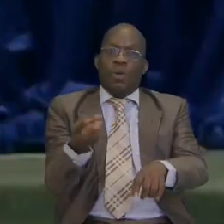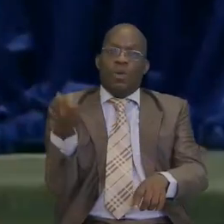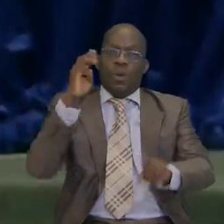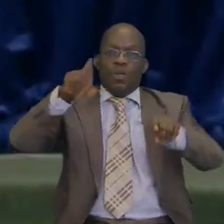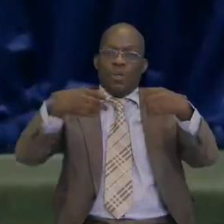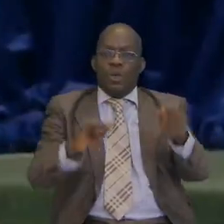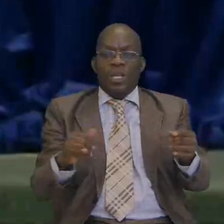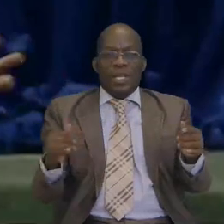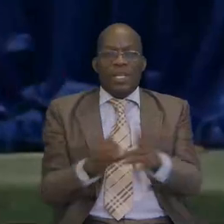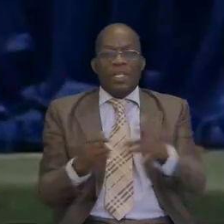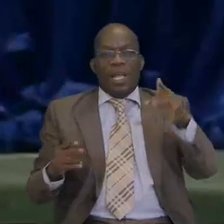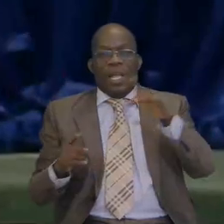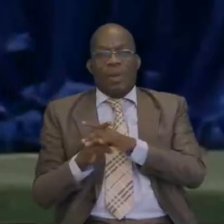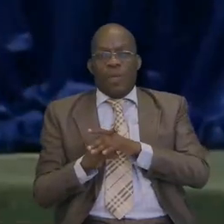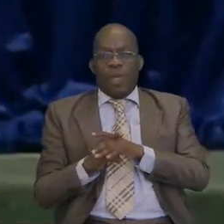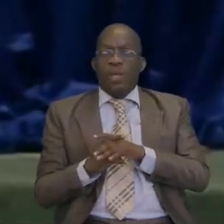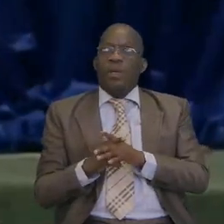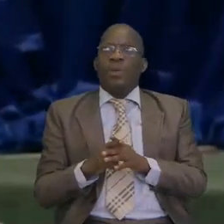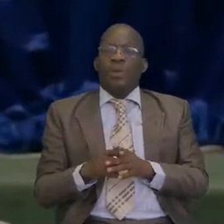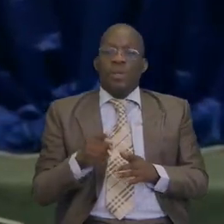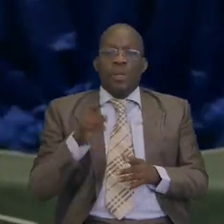Comme le temps passait, il semblait